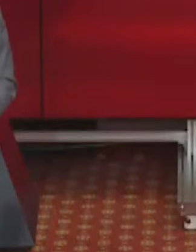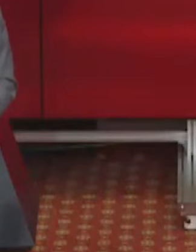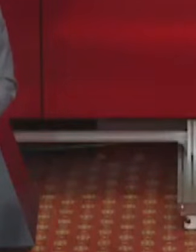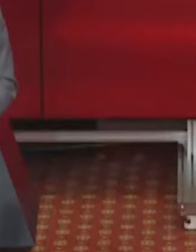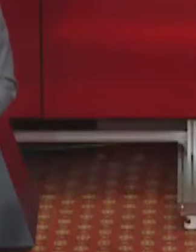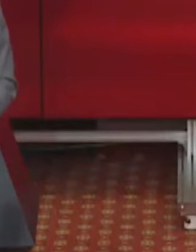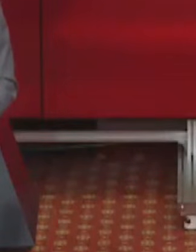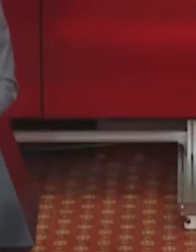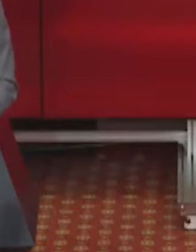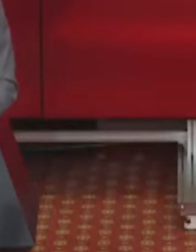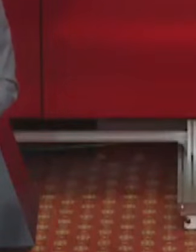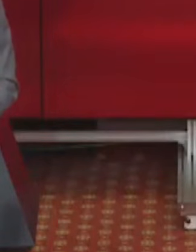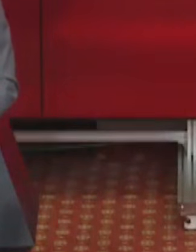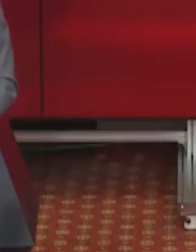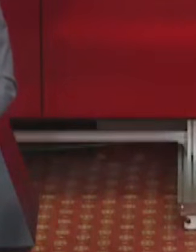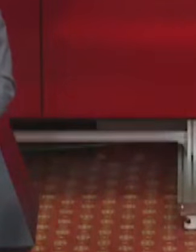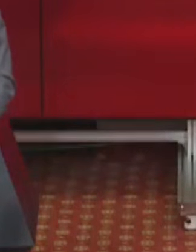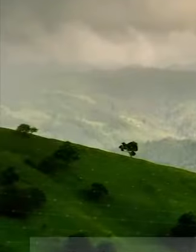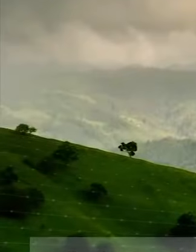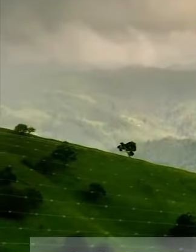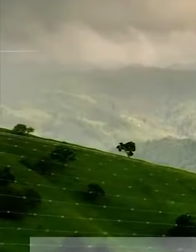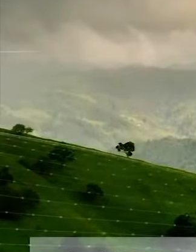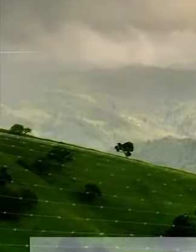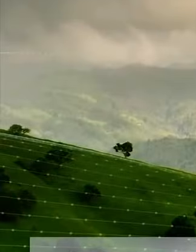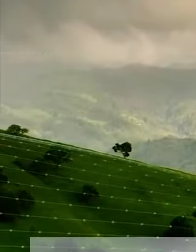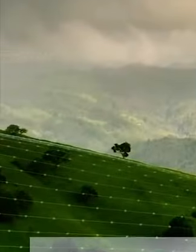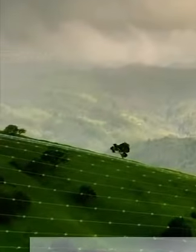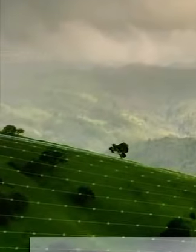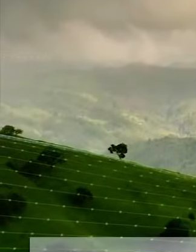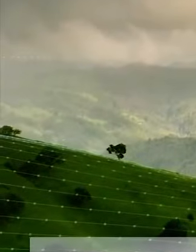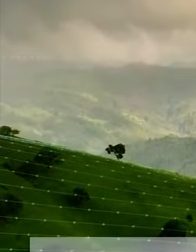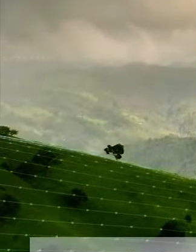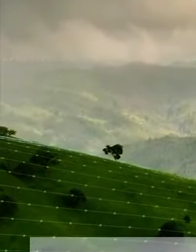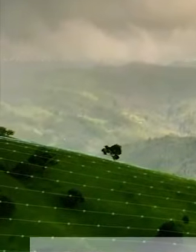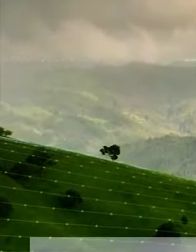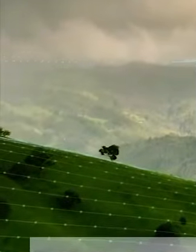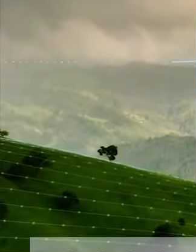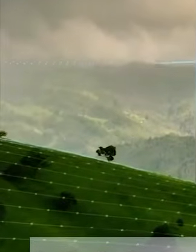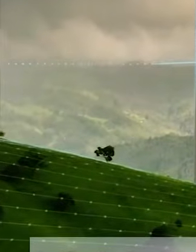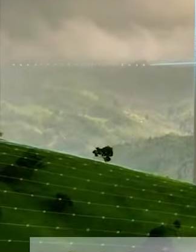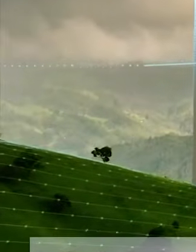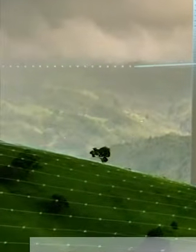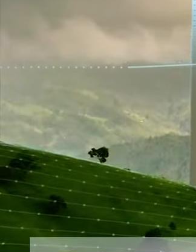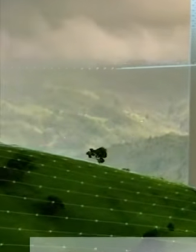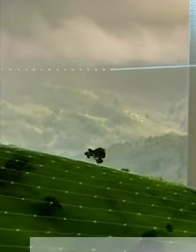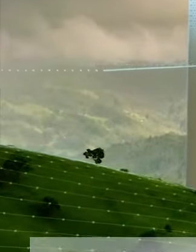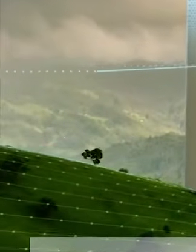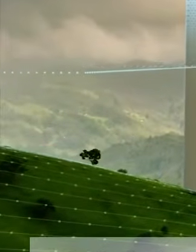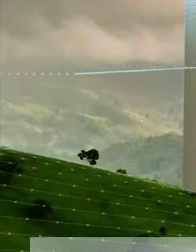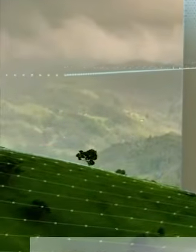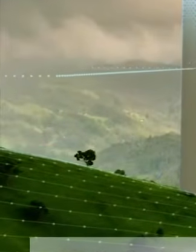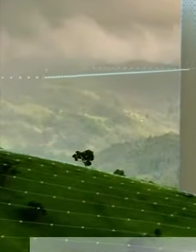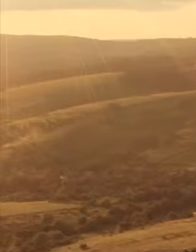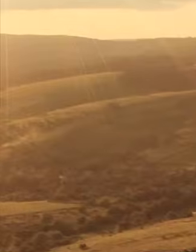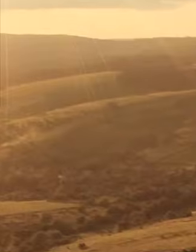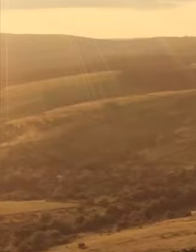Наредната недела најави премиерот Христијан Мицкоски ќе стартува изградбата на еден од капиталните проекти за македонскиот исток, ветерниот парк што